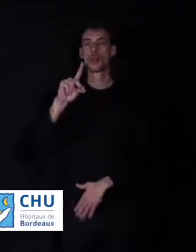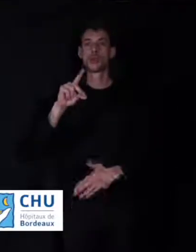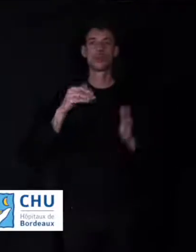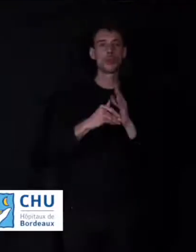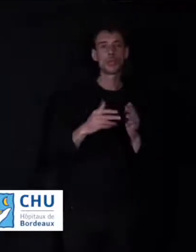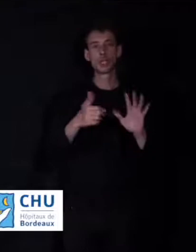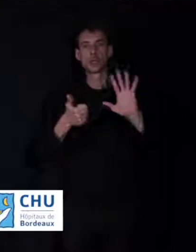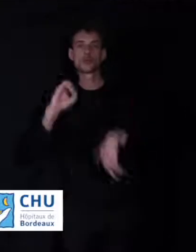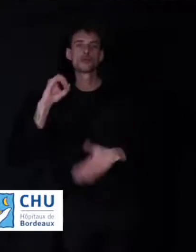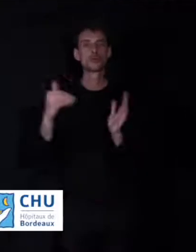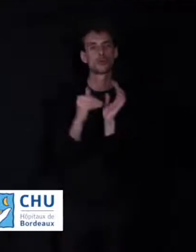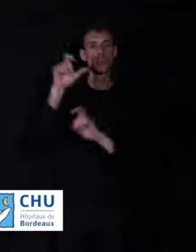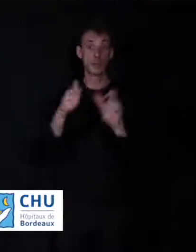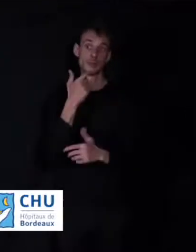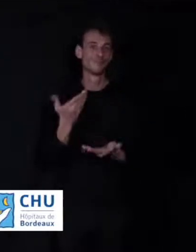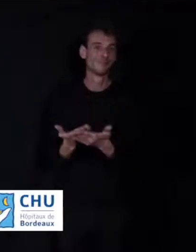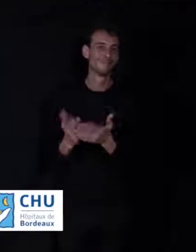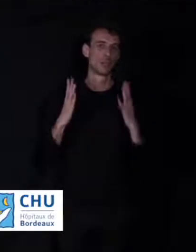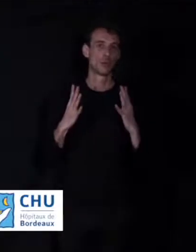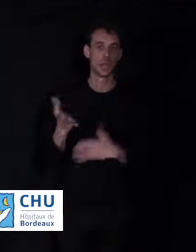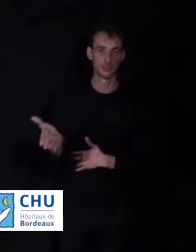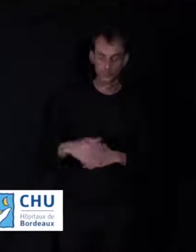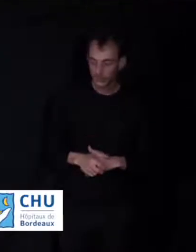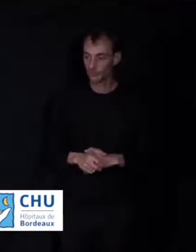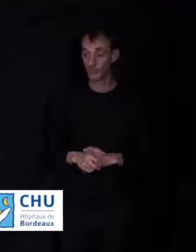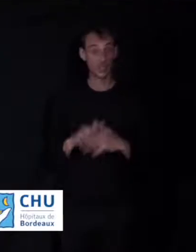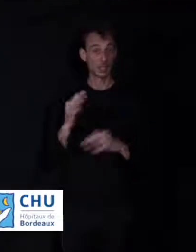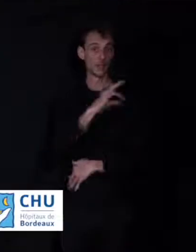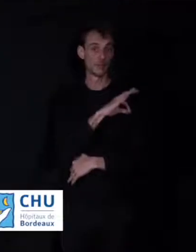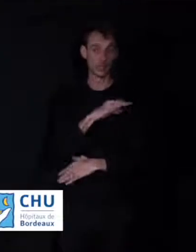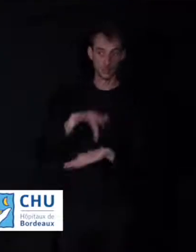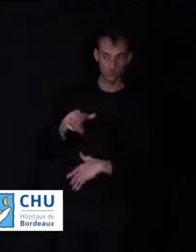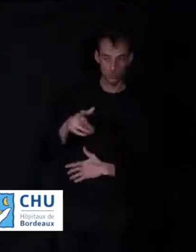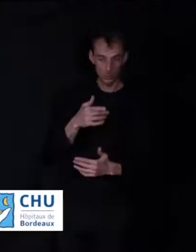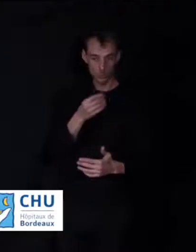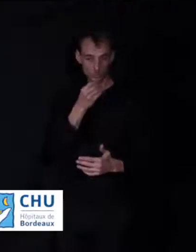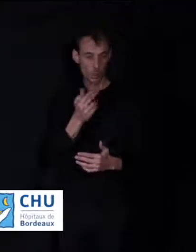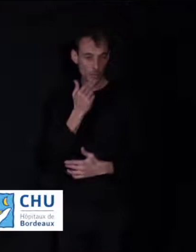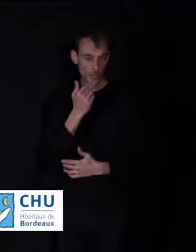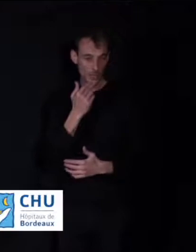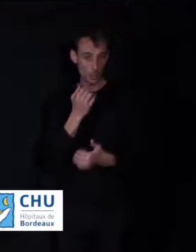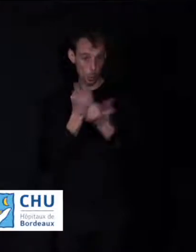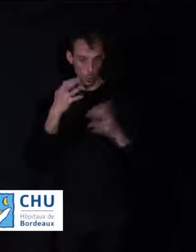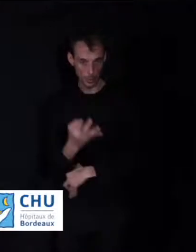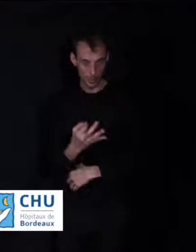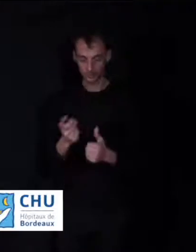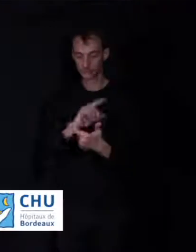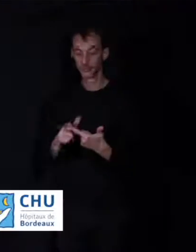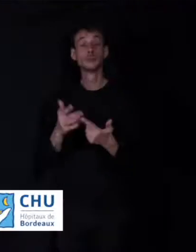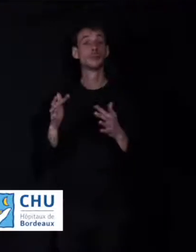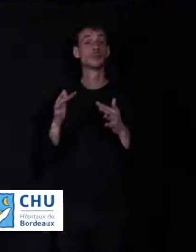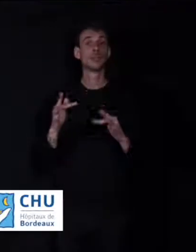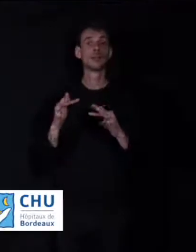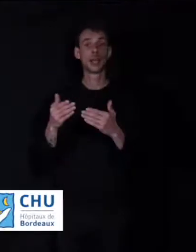ces fameux volontaires, chez qui on va étudier l'efficacité du vaccin, mais également la sécurité du vaccin sur